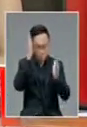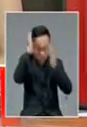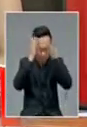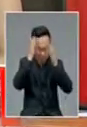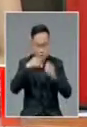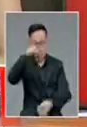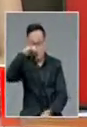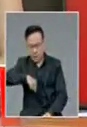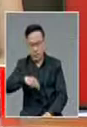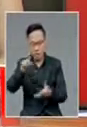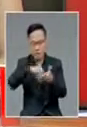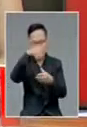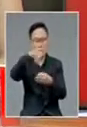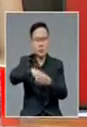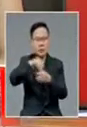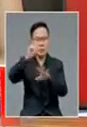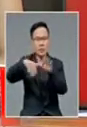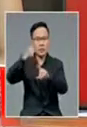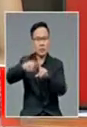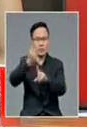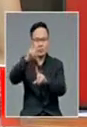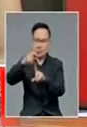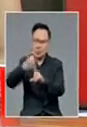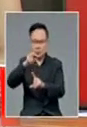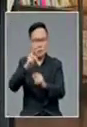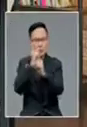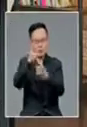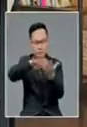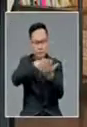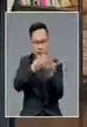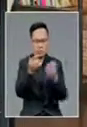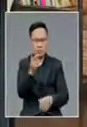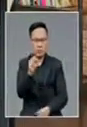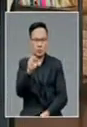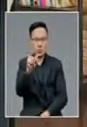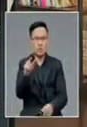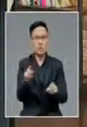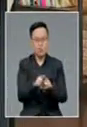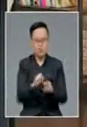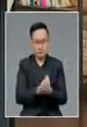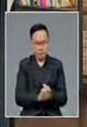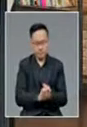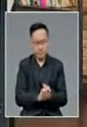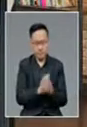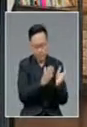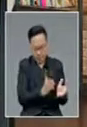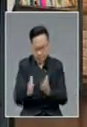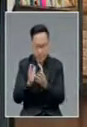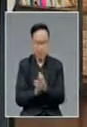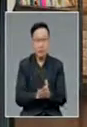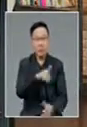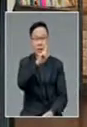ก็มาดูภาพในบ้ านเรา การเลือกตั้งว่าจะเป็นอย่างไรตามโรดแมป ค่ะก่อนที่จะกลับมาบ้านเราไปที่อังกฤษกันก่อนพาไป